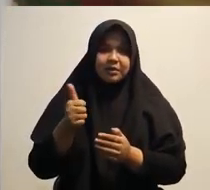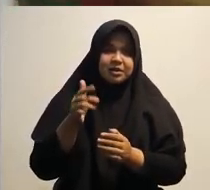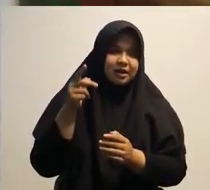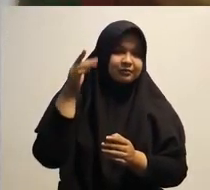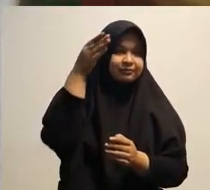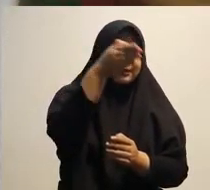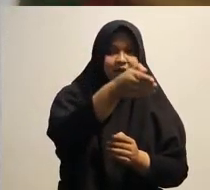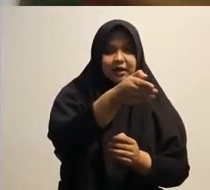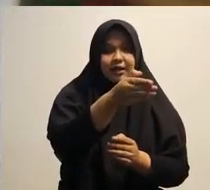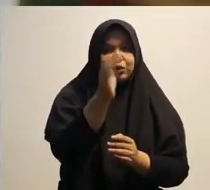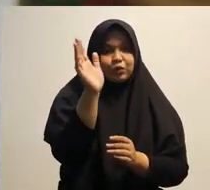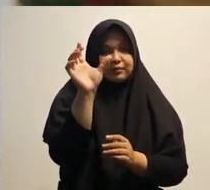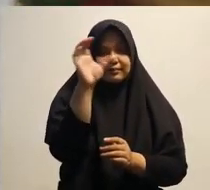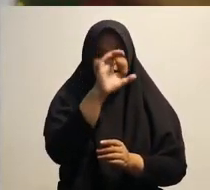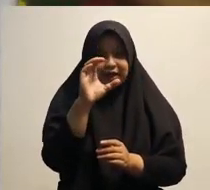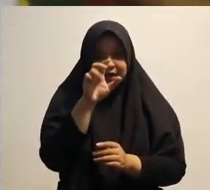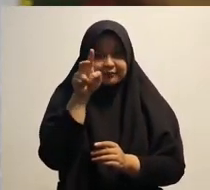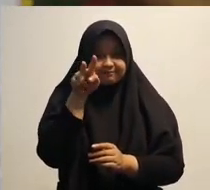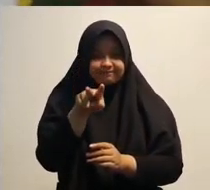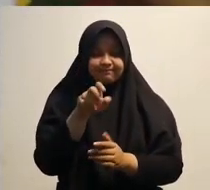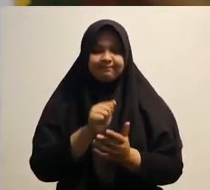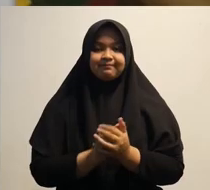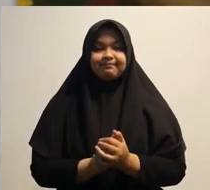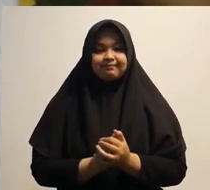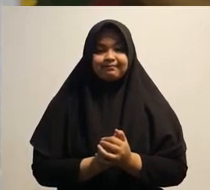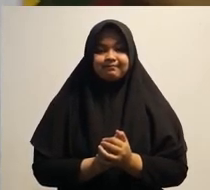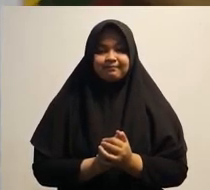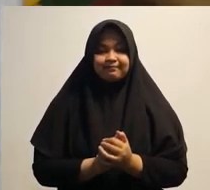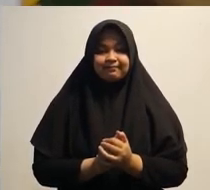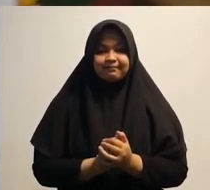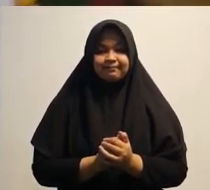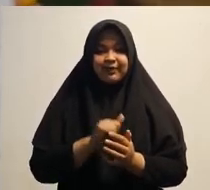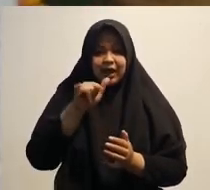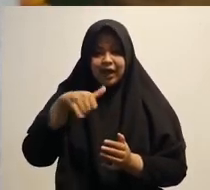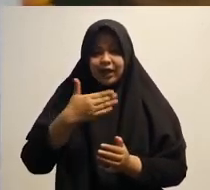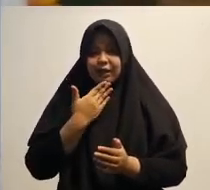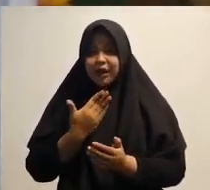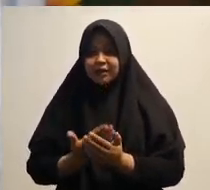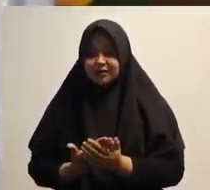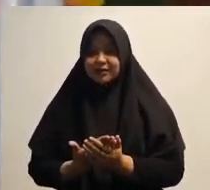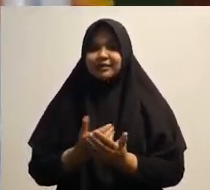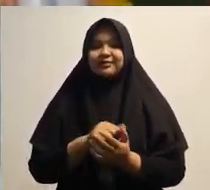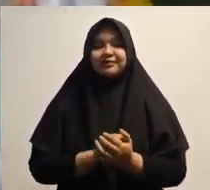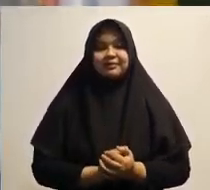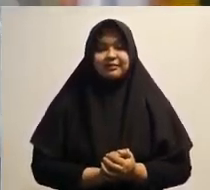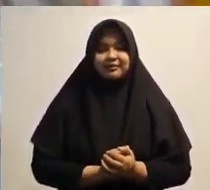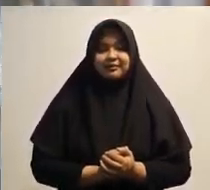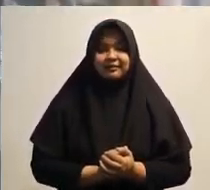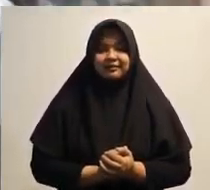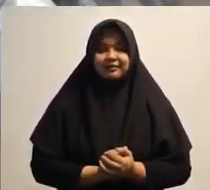yang bisa itu kan yang gimana? Oh baik pak, ya saya kenal teman kuburan ya, biar di Amerika. Iya ya, pak, saya. Ya.